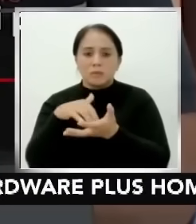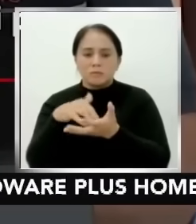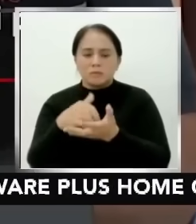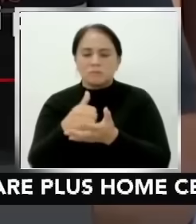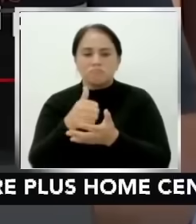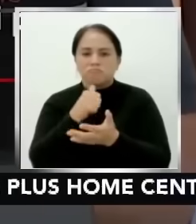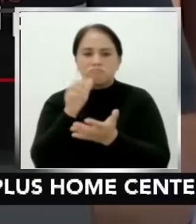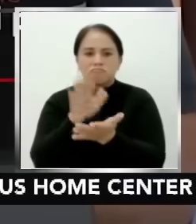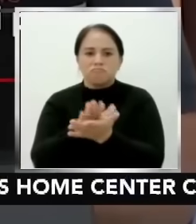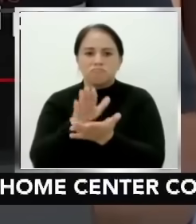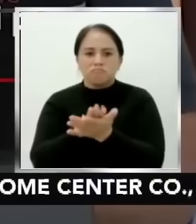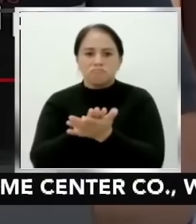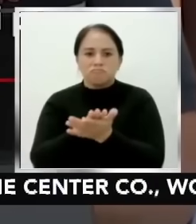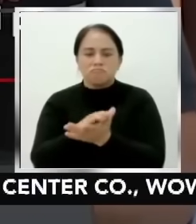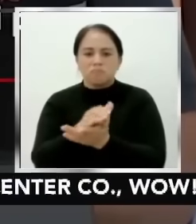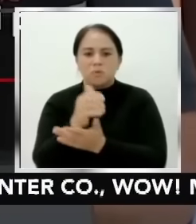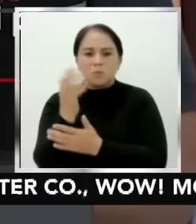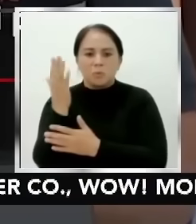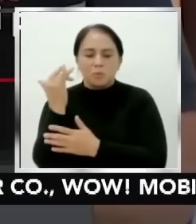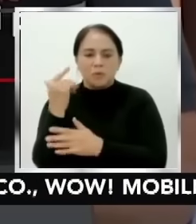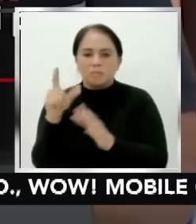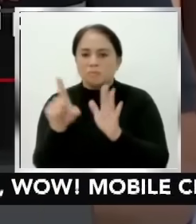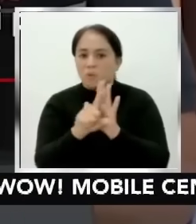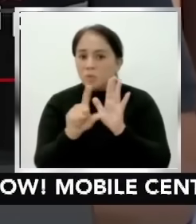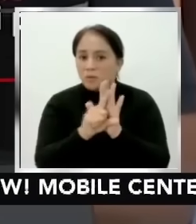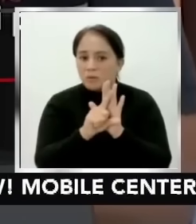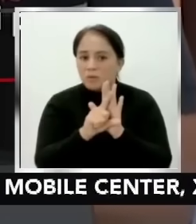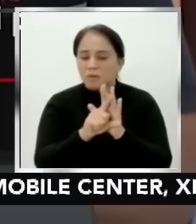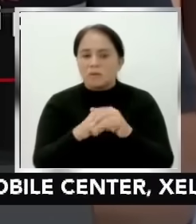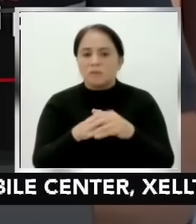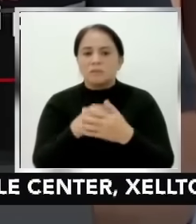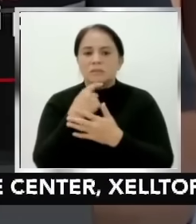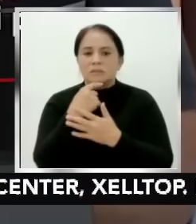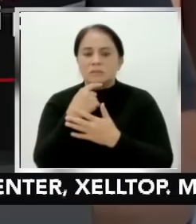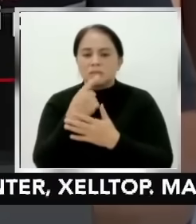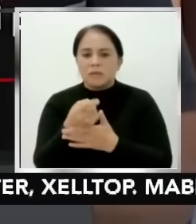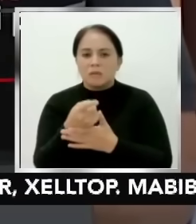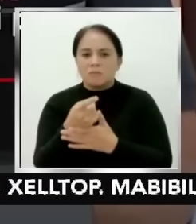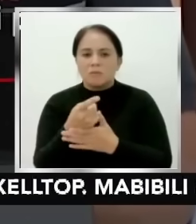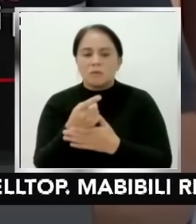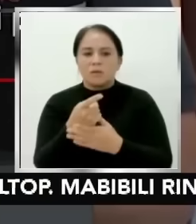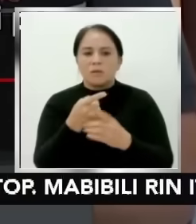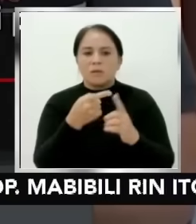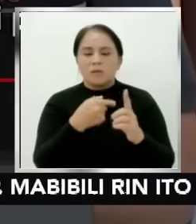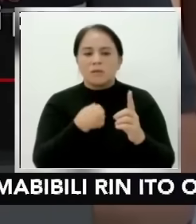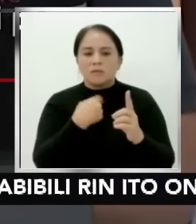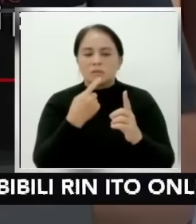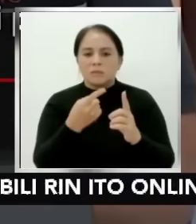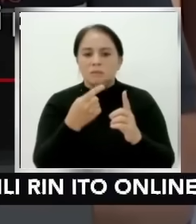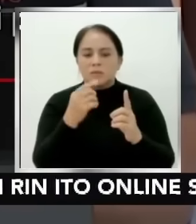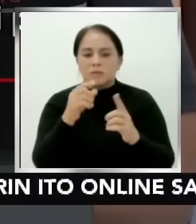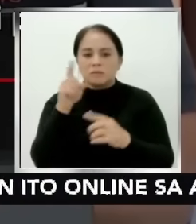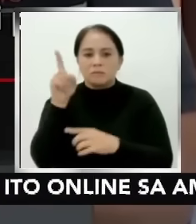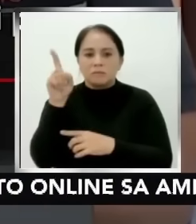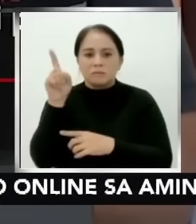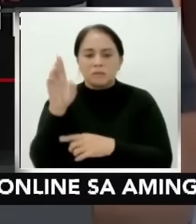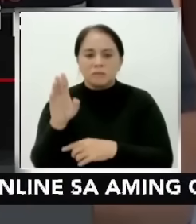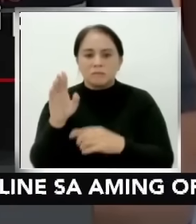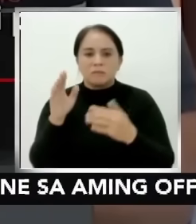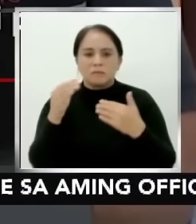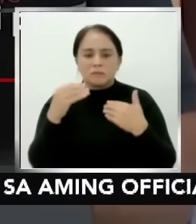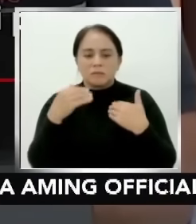sa Kapihan kay bawal. Kay lagi kuno bisan kuno si Jawa pag Ginoo kuno si Jawa may kuno diyang